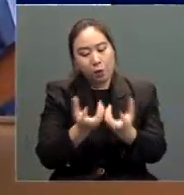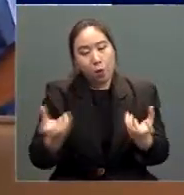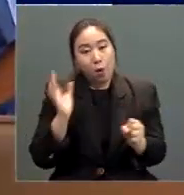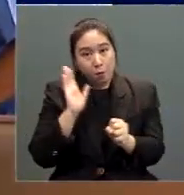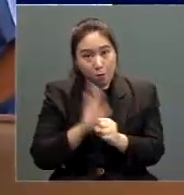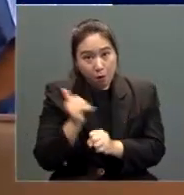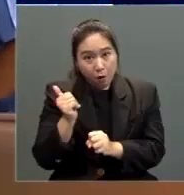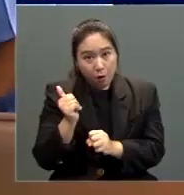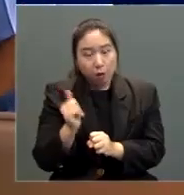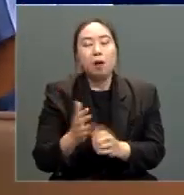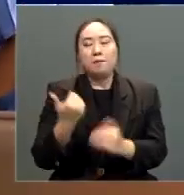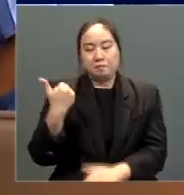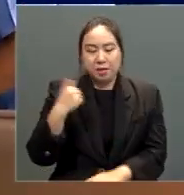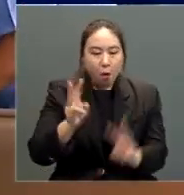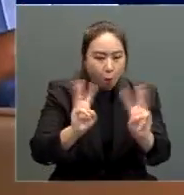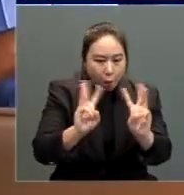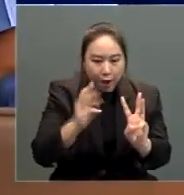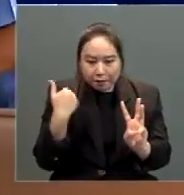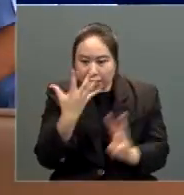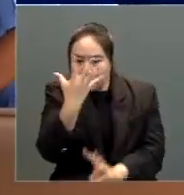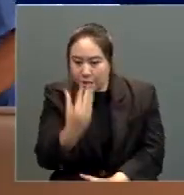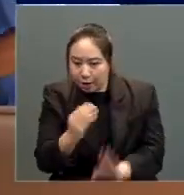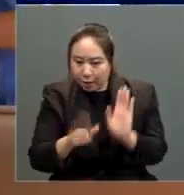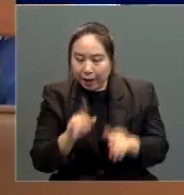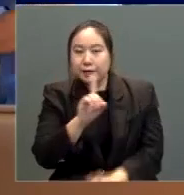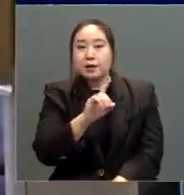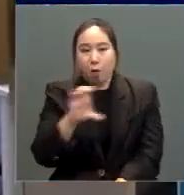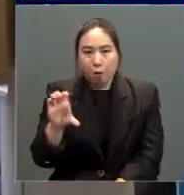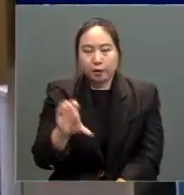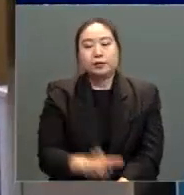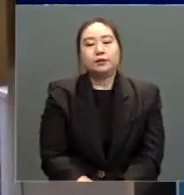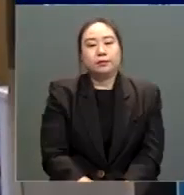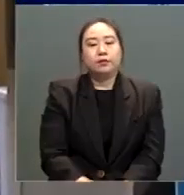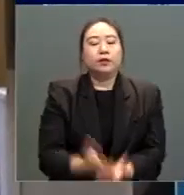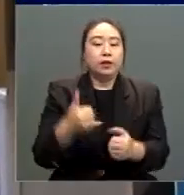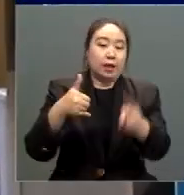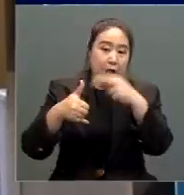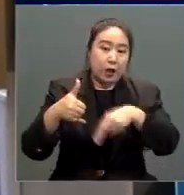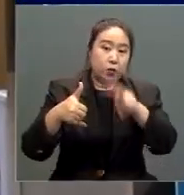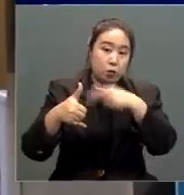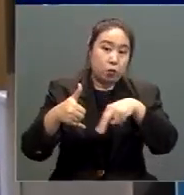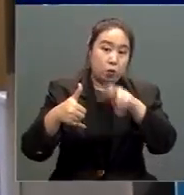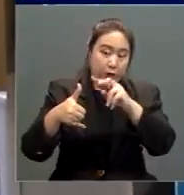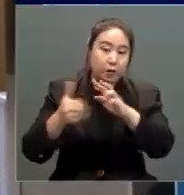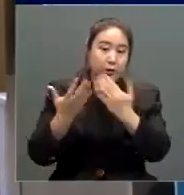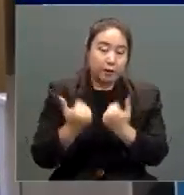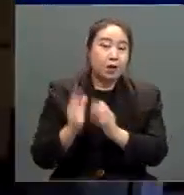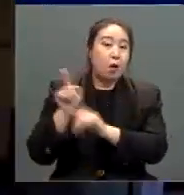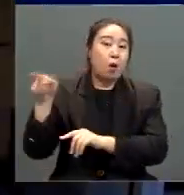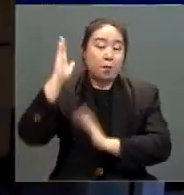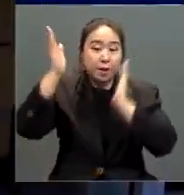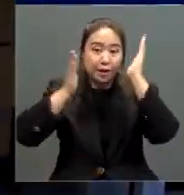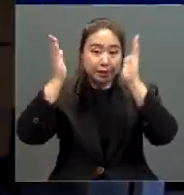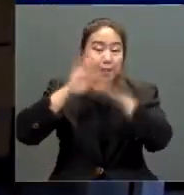าหน้าที่บอกว่ายังมีเตียงว่างอีกประมาณ100เตียงนะคะซึ่งการตรวจคัดกรองเบื้องต้นคนที่เดินทางกลับมาจากมาเล